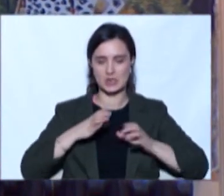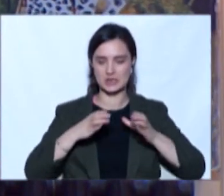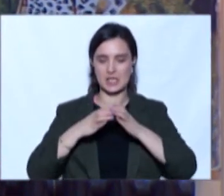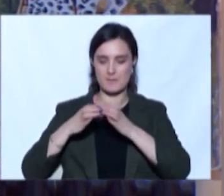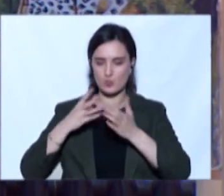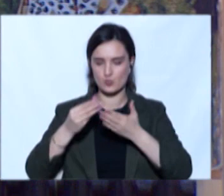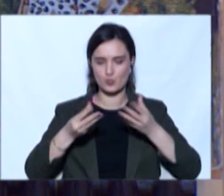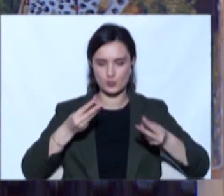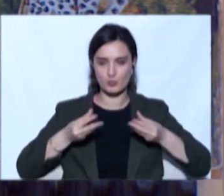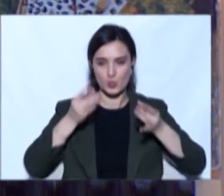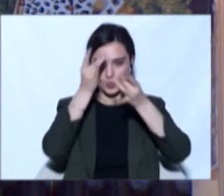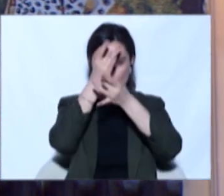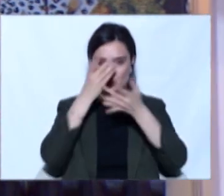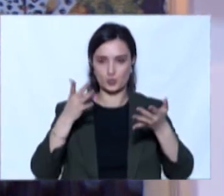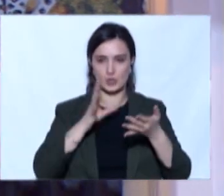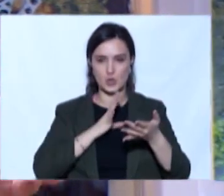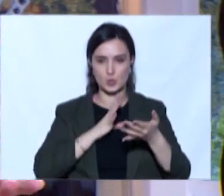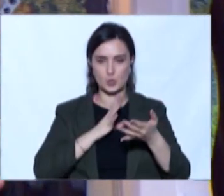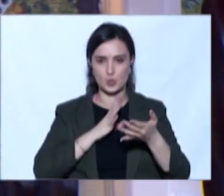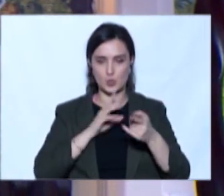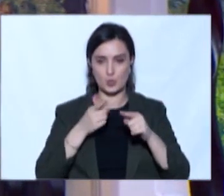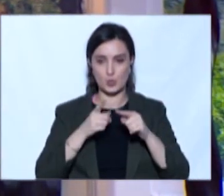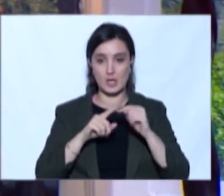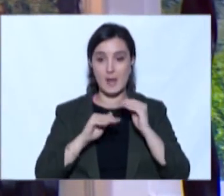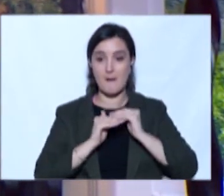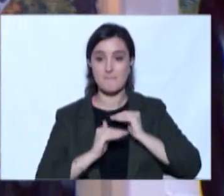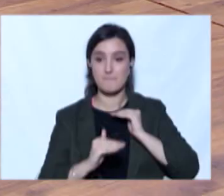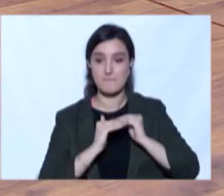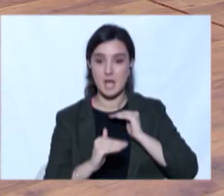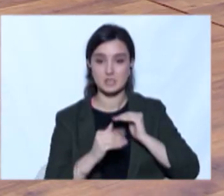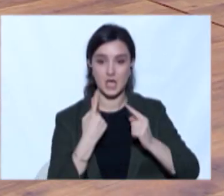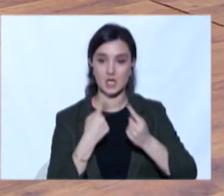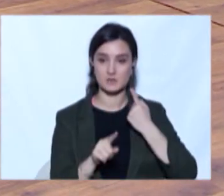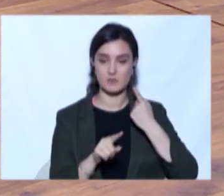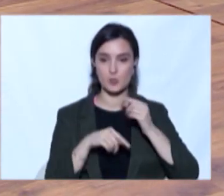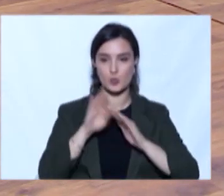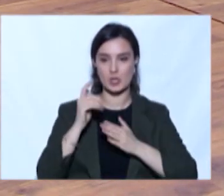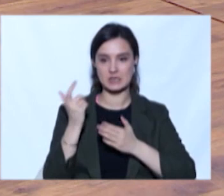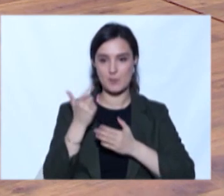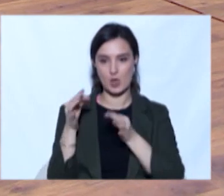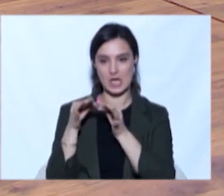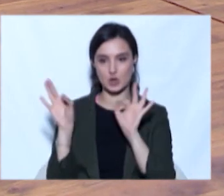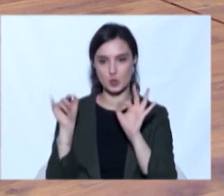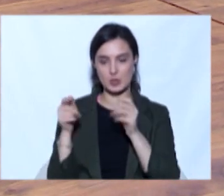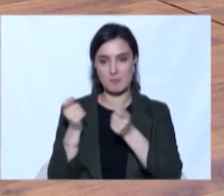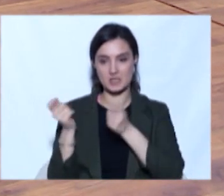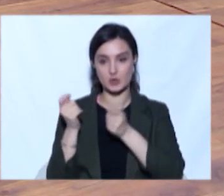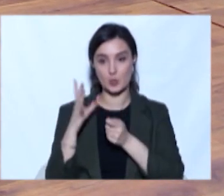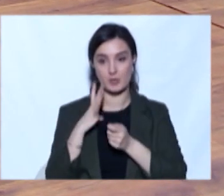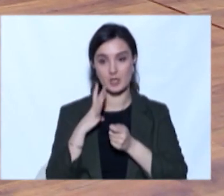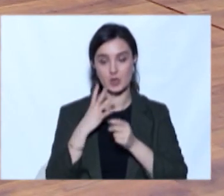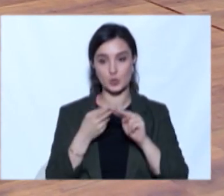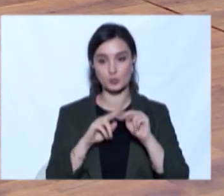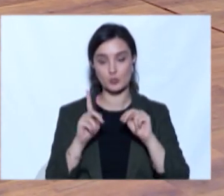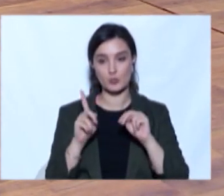და მეტნაკლებად თქვა ბარისგან განსხვავებით ძალიან საინტერესო უფრო დემოკრატიული ტიპის მართლობა იყო, იმიტომ